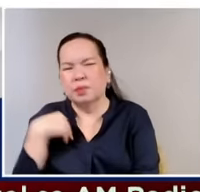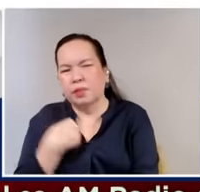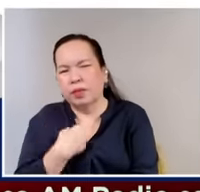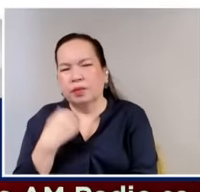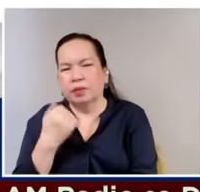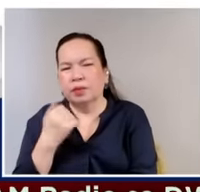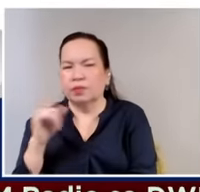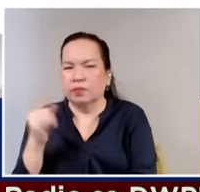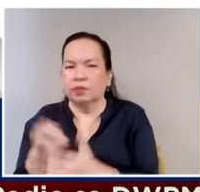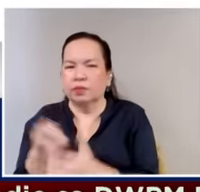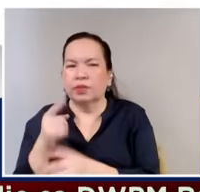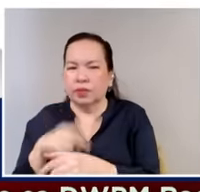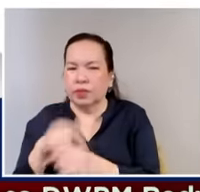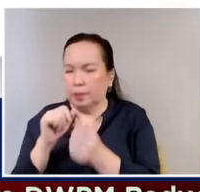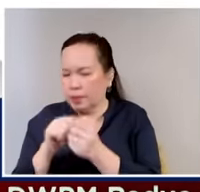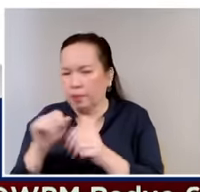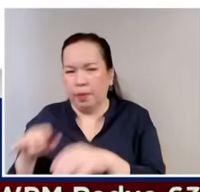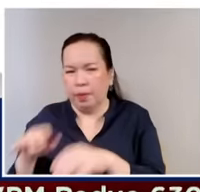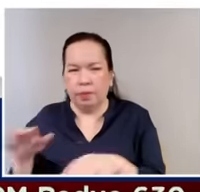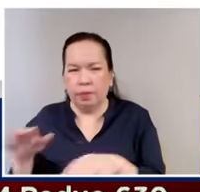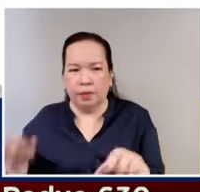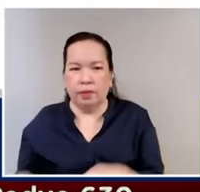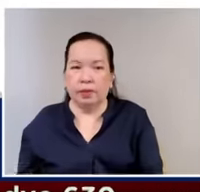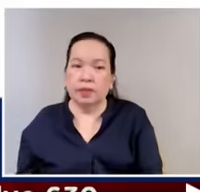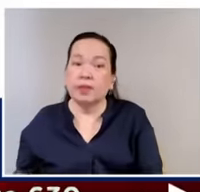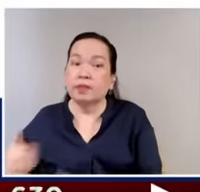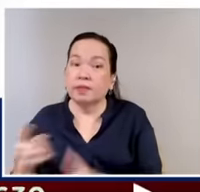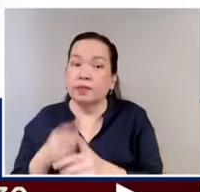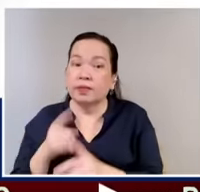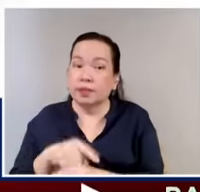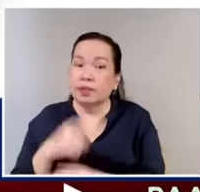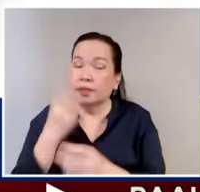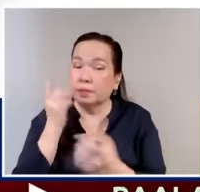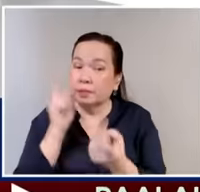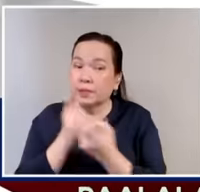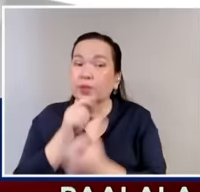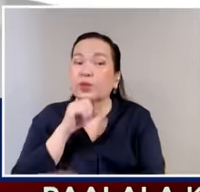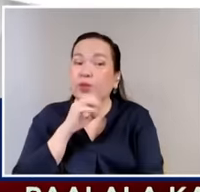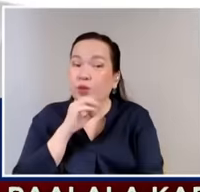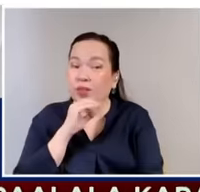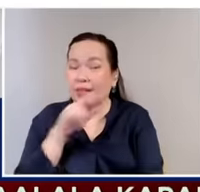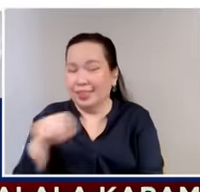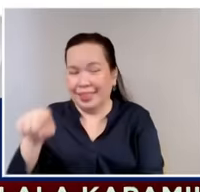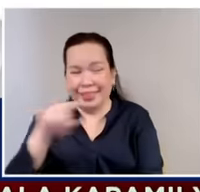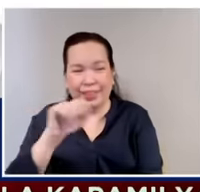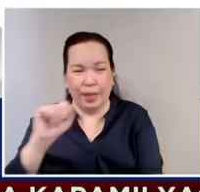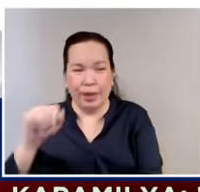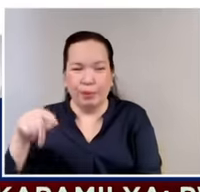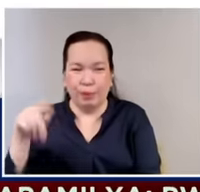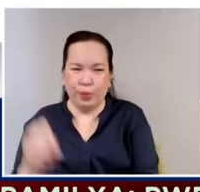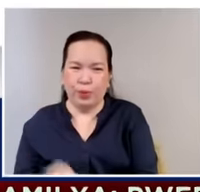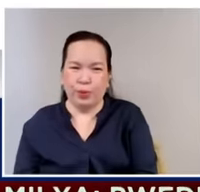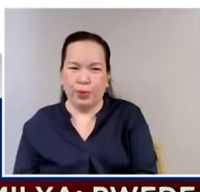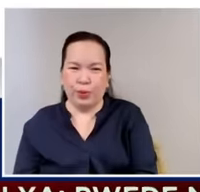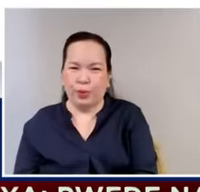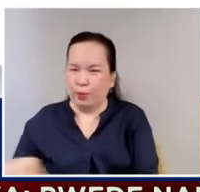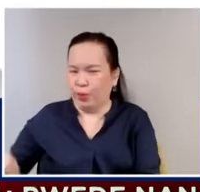umuwi kasama itong mga bata. First time din makita ng lola yung mga apo niya. Na malaki na.